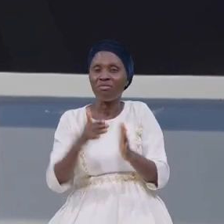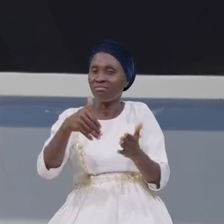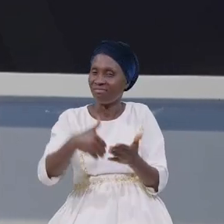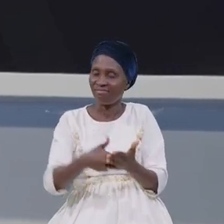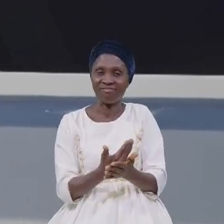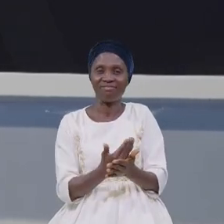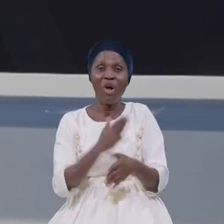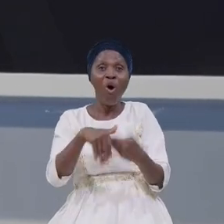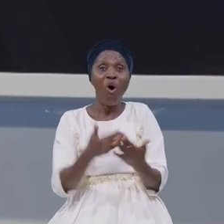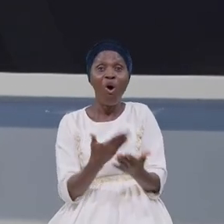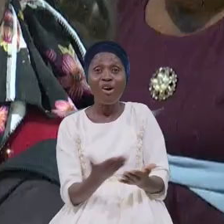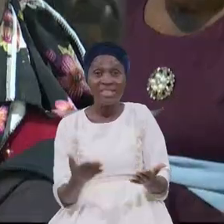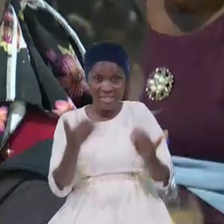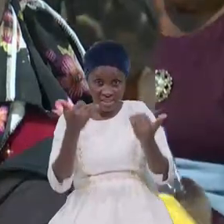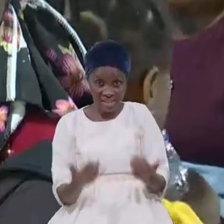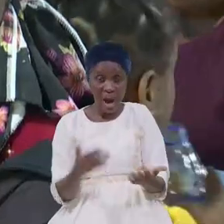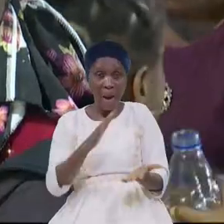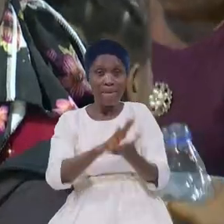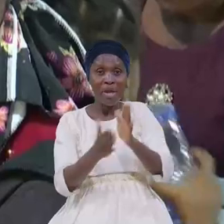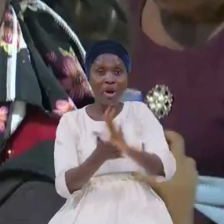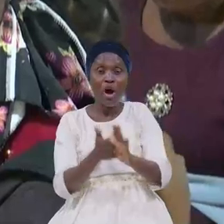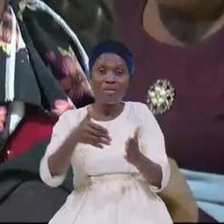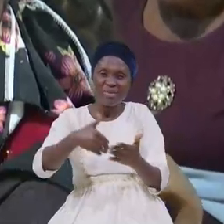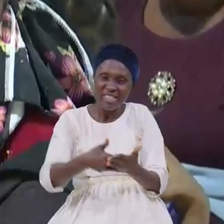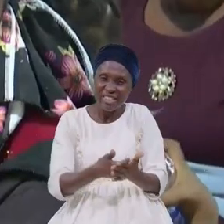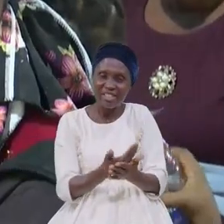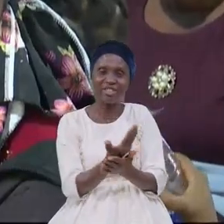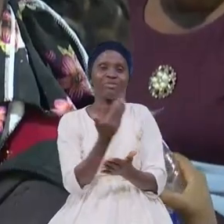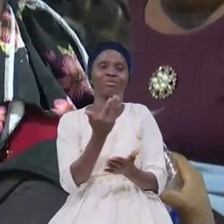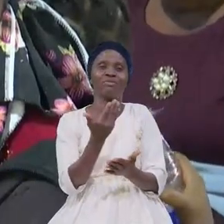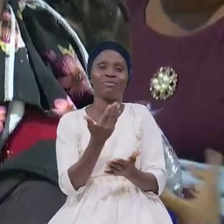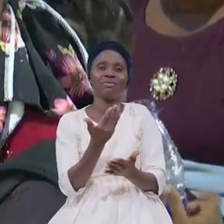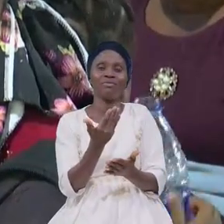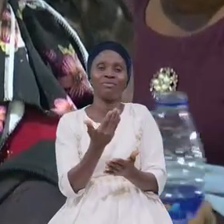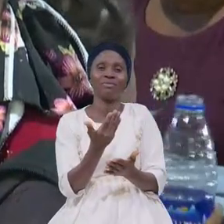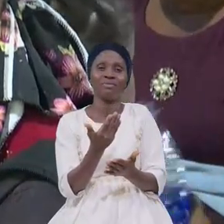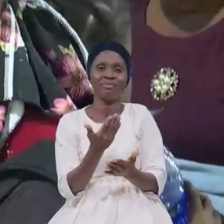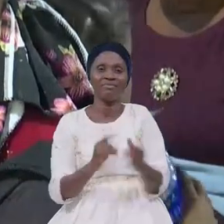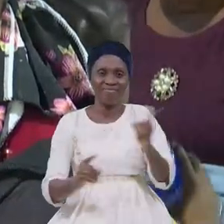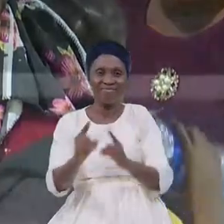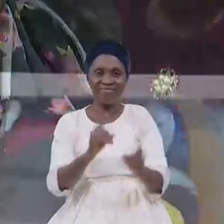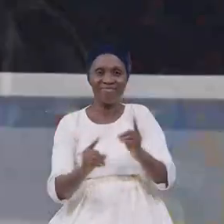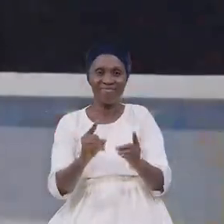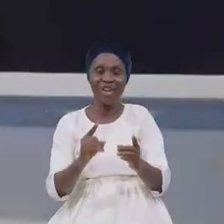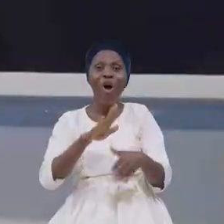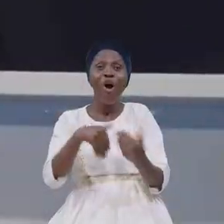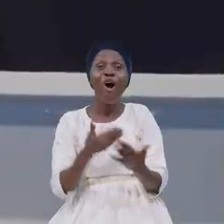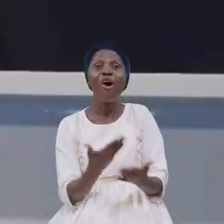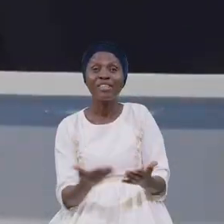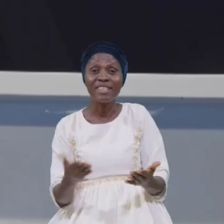les choses anciennes sont passées, voici, toutes choses sont devenues nouvelles. Il faut le